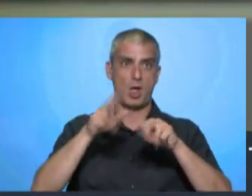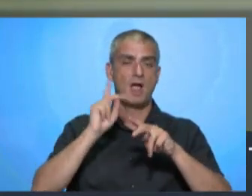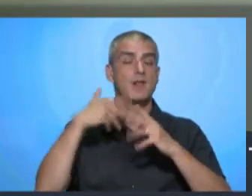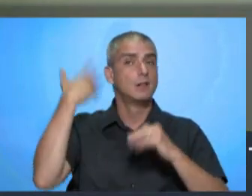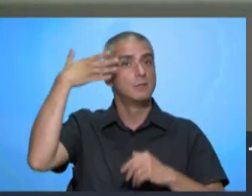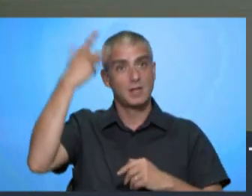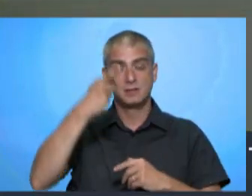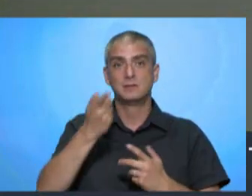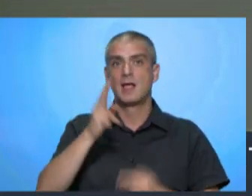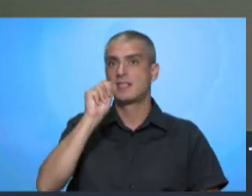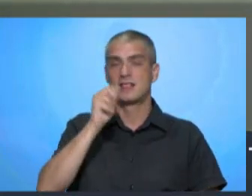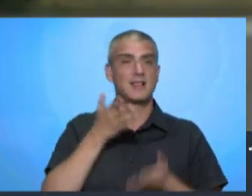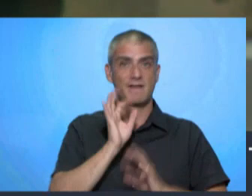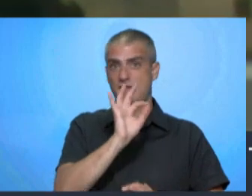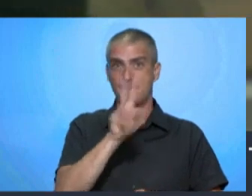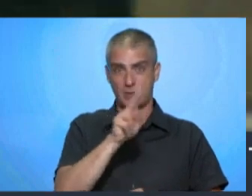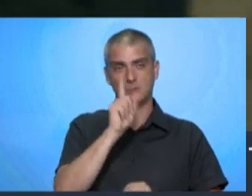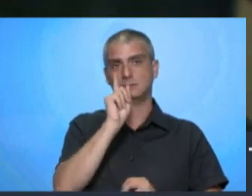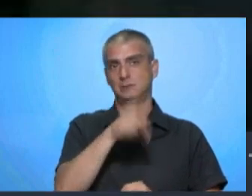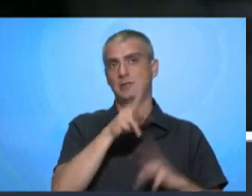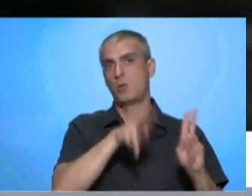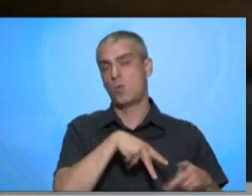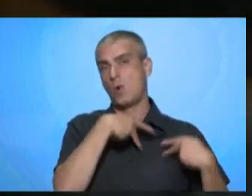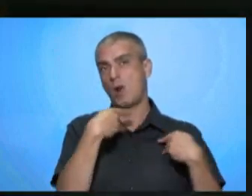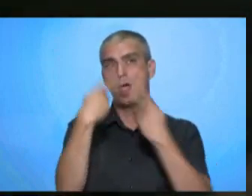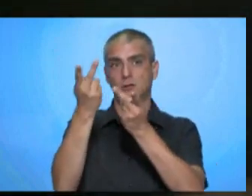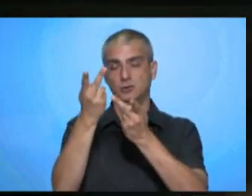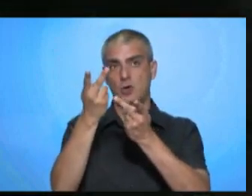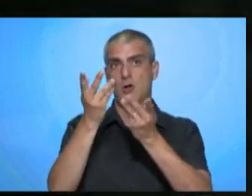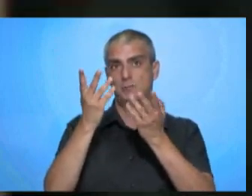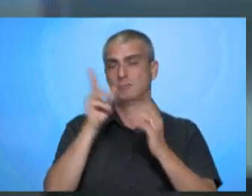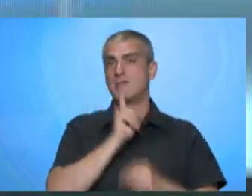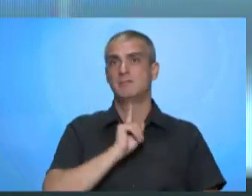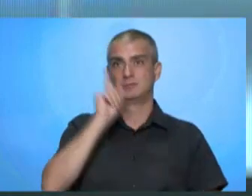מתישהו, נדין וביתה, יצטרכו לחזור אל התופת.